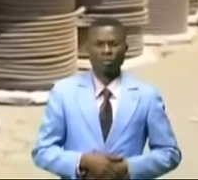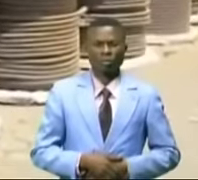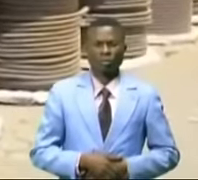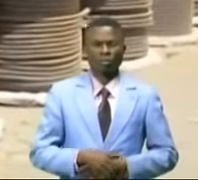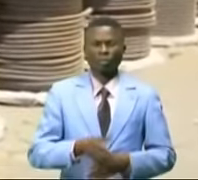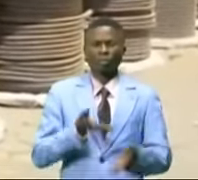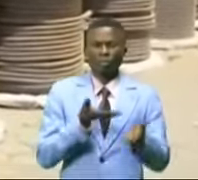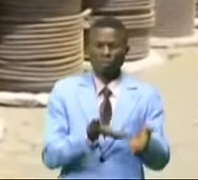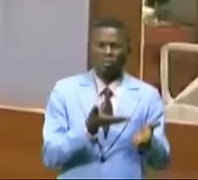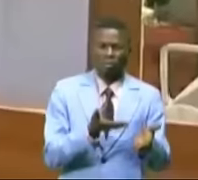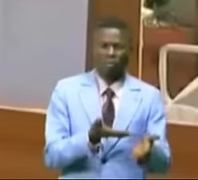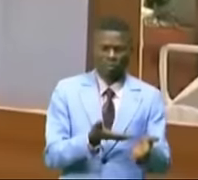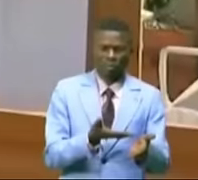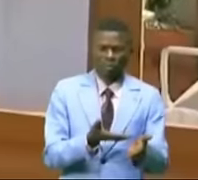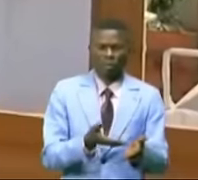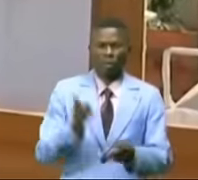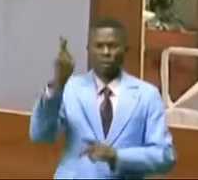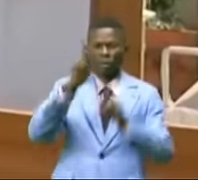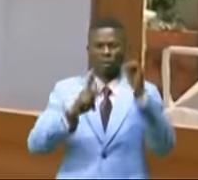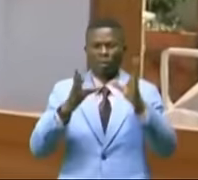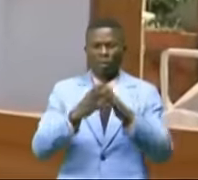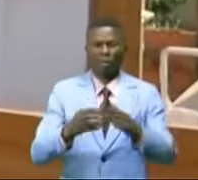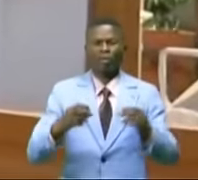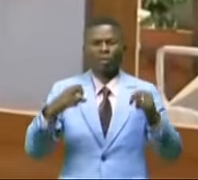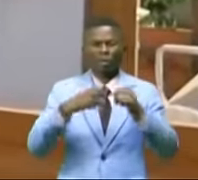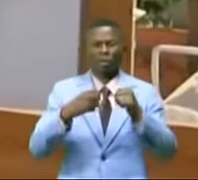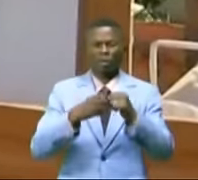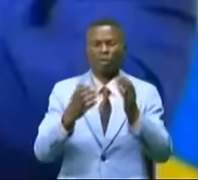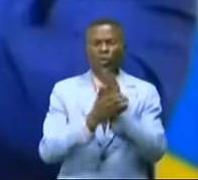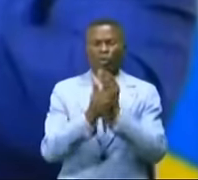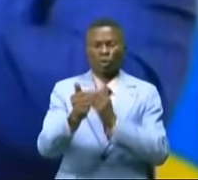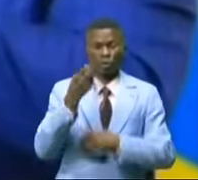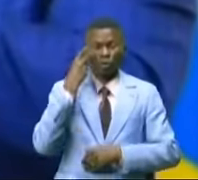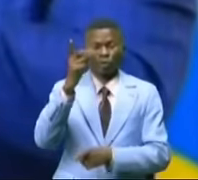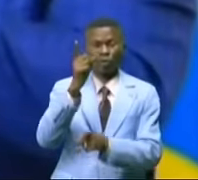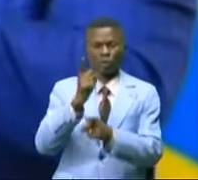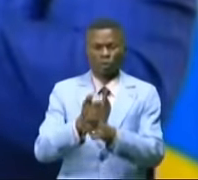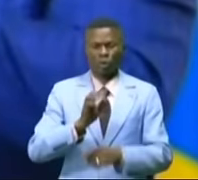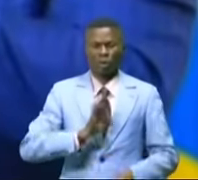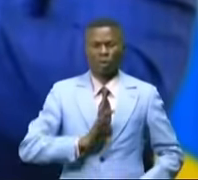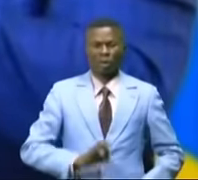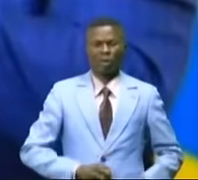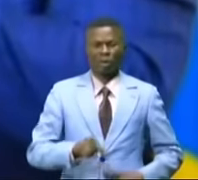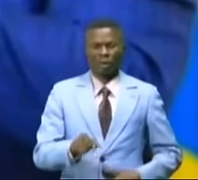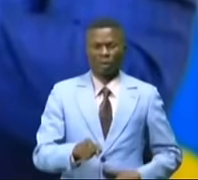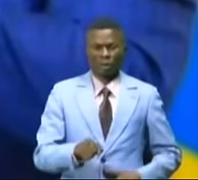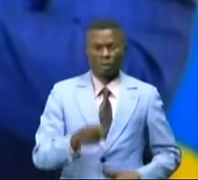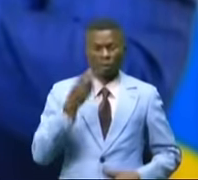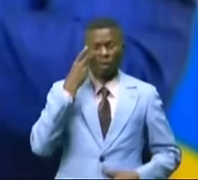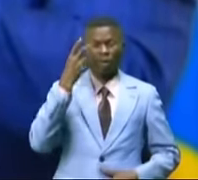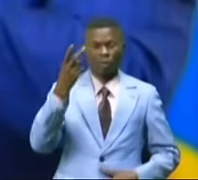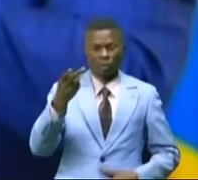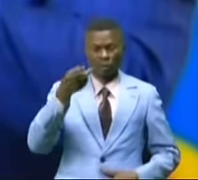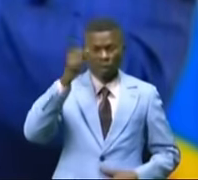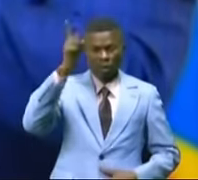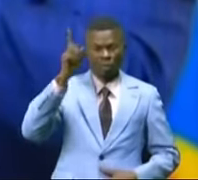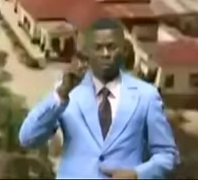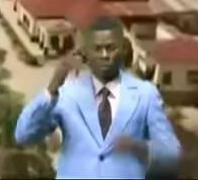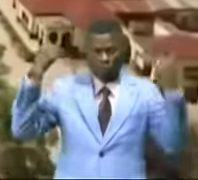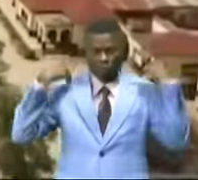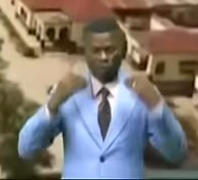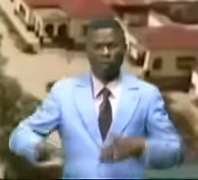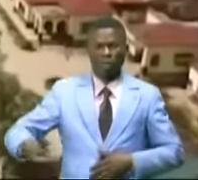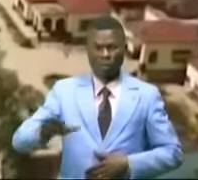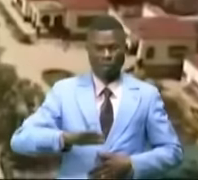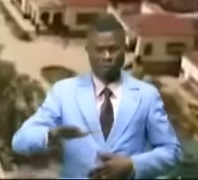Desservir la population d'un courant électrique de qualité, telle est la vision du chef de l'État Félix-Antoine Tshisekedi de Tshilombo. Vision du numéro 1 de la République